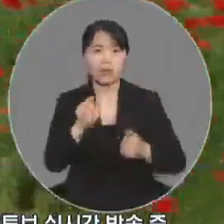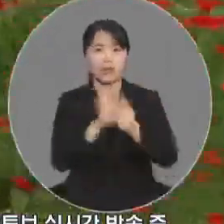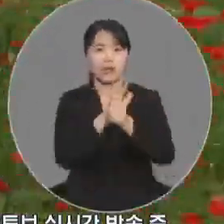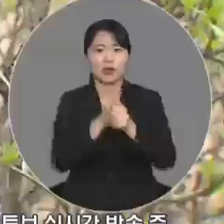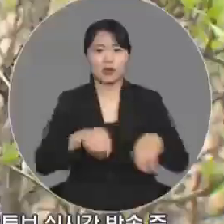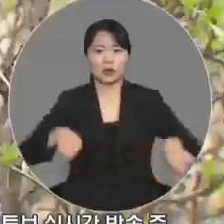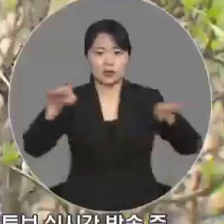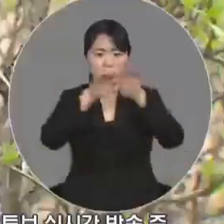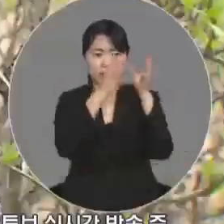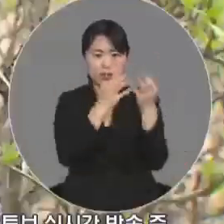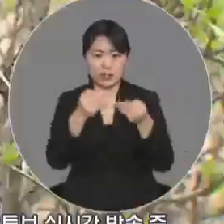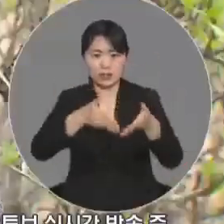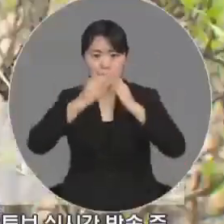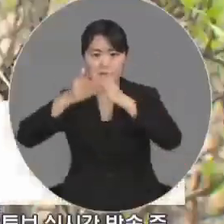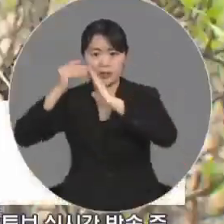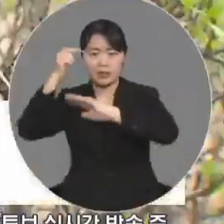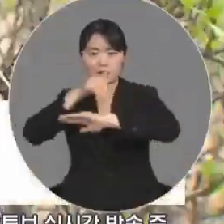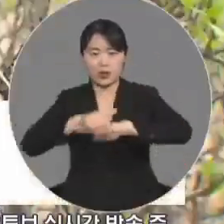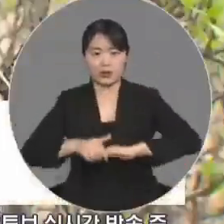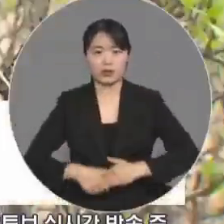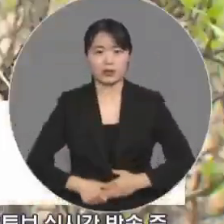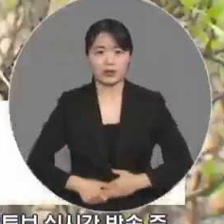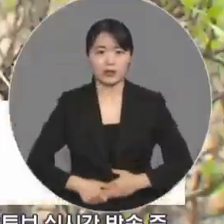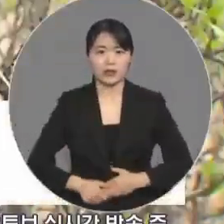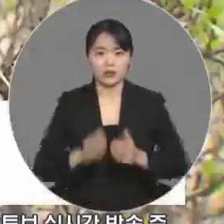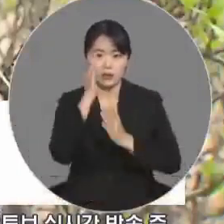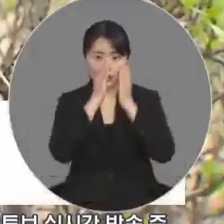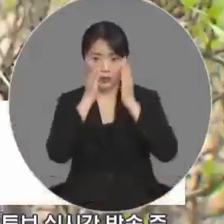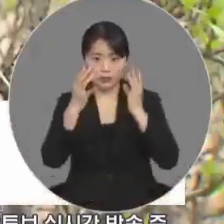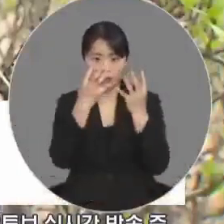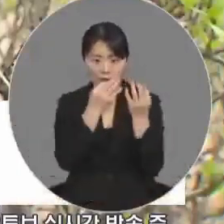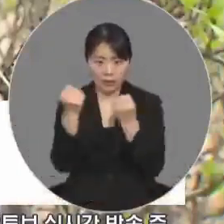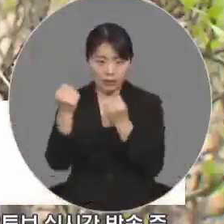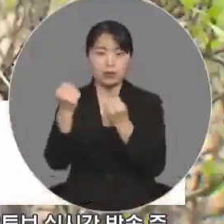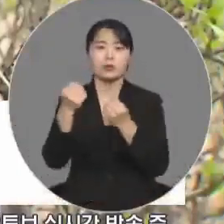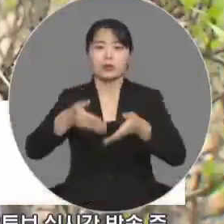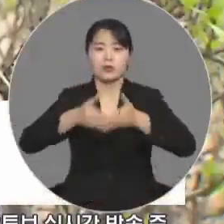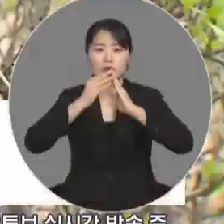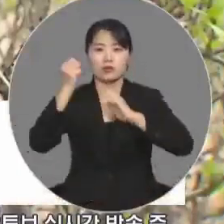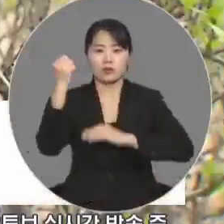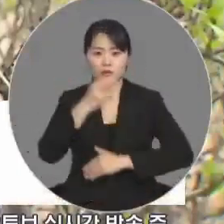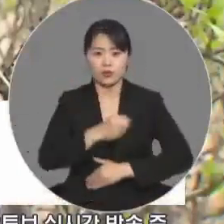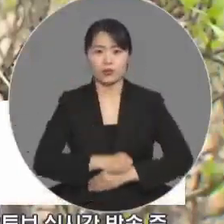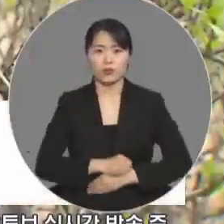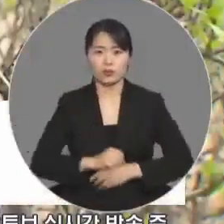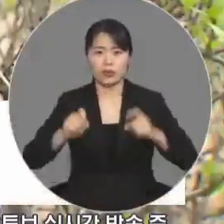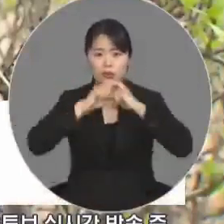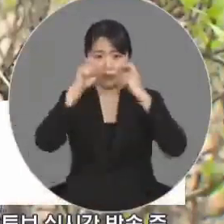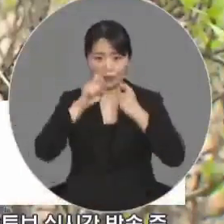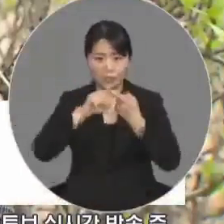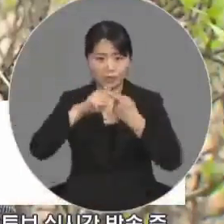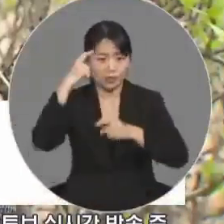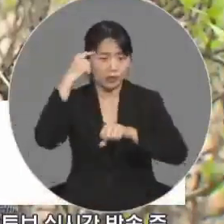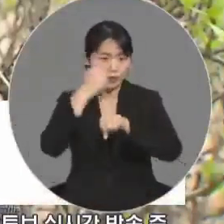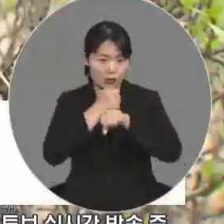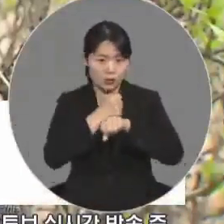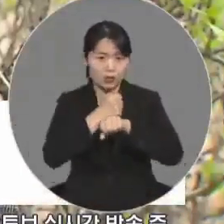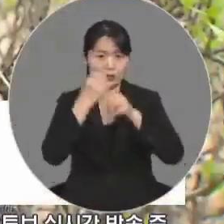겁니다. 억새정원 확충과 함께 또 스마트 가든볼 조성 그리고 민간정원 지속적인 발굴을